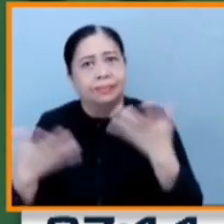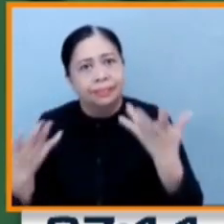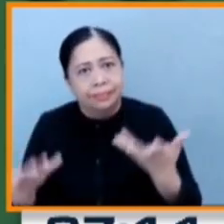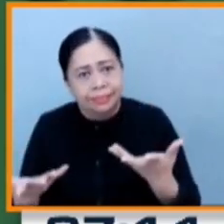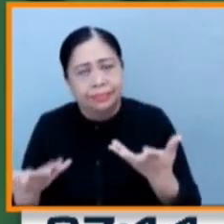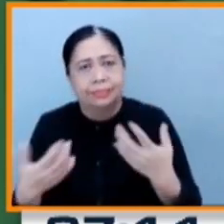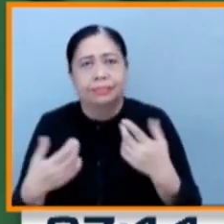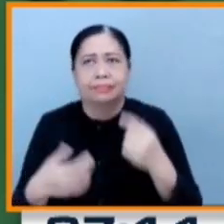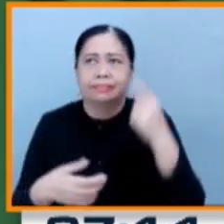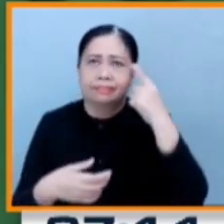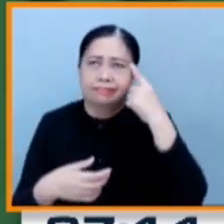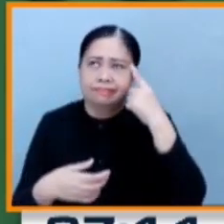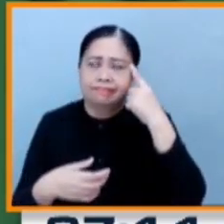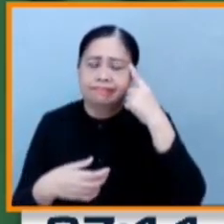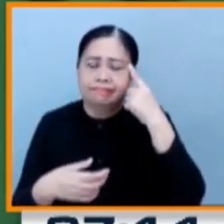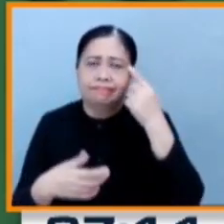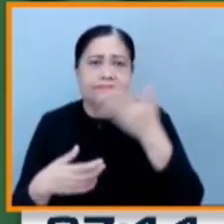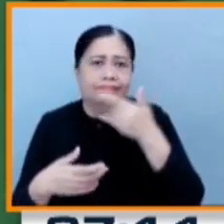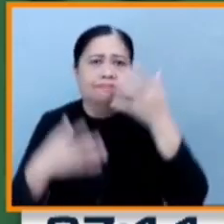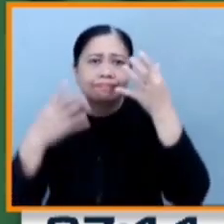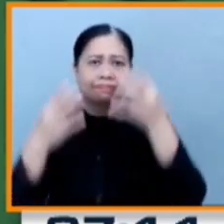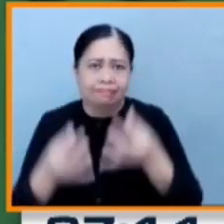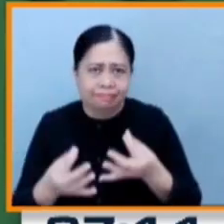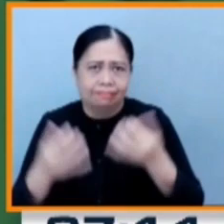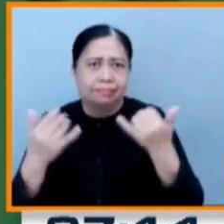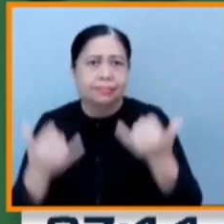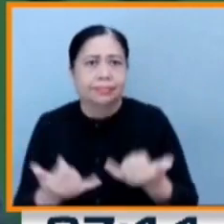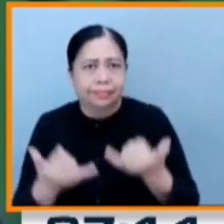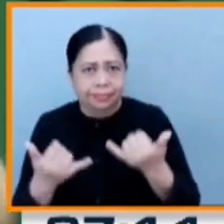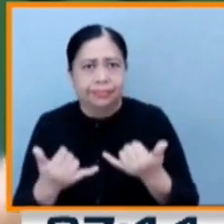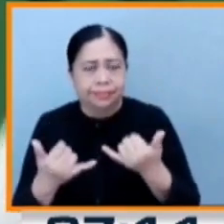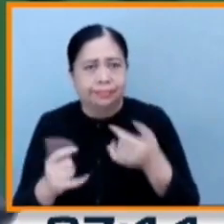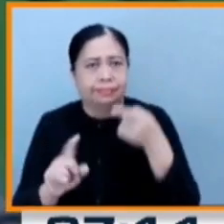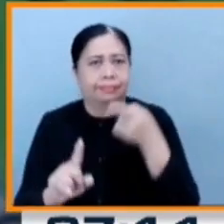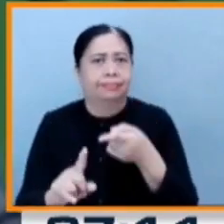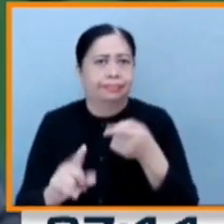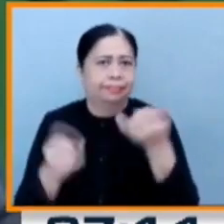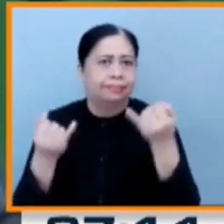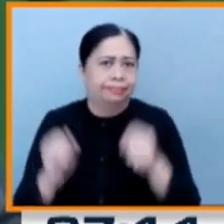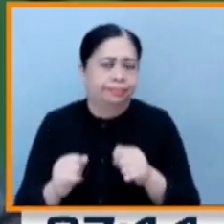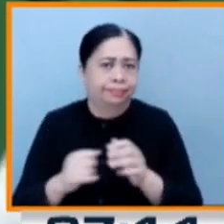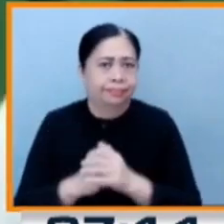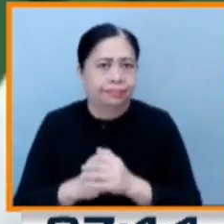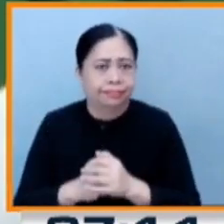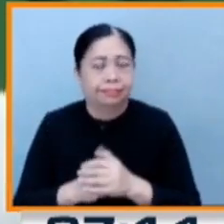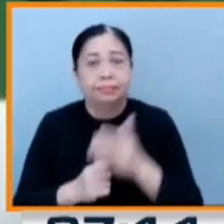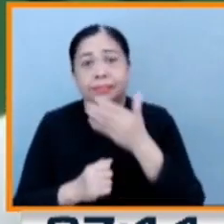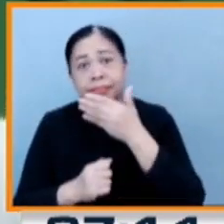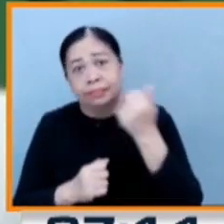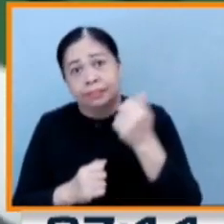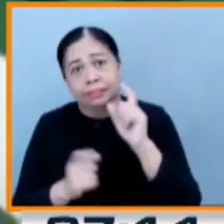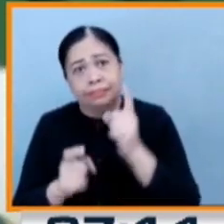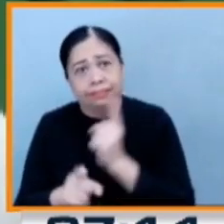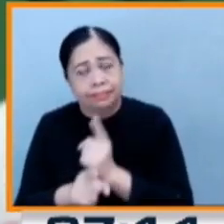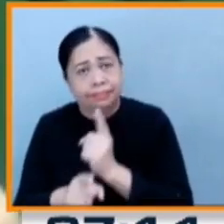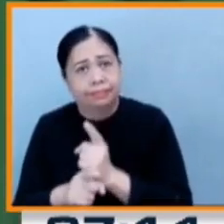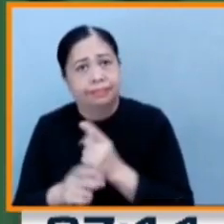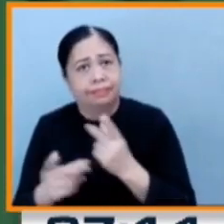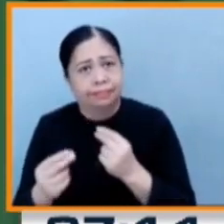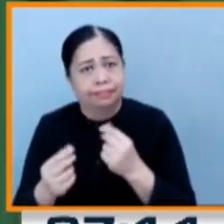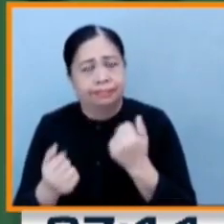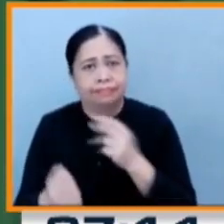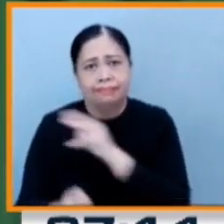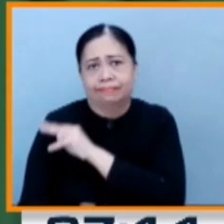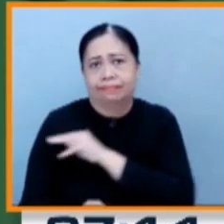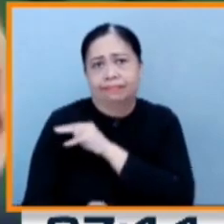a decision on this particular issue that we have. Let us be on the right side of the morality of our